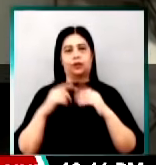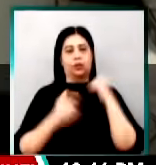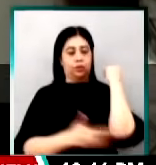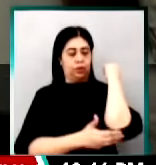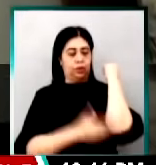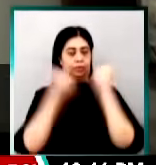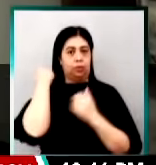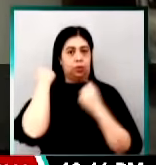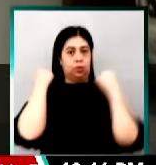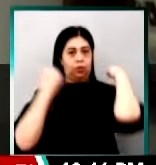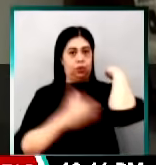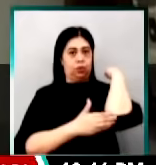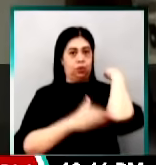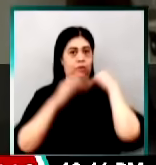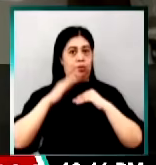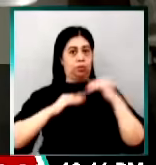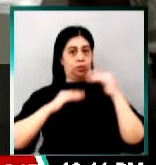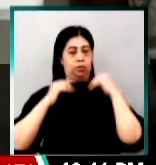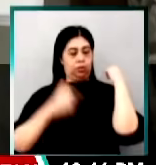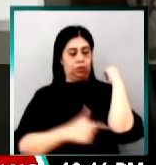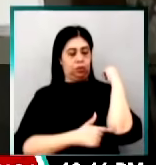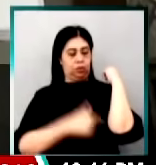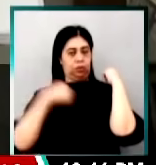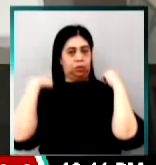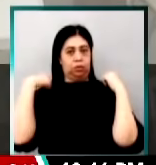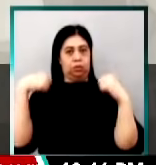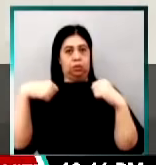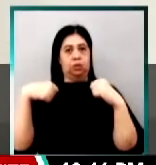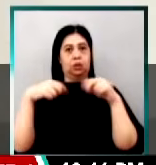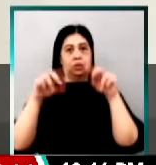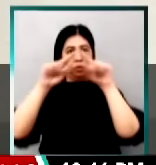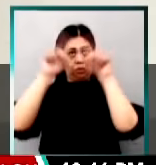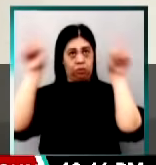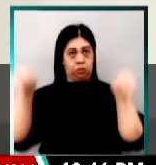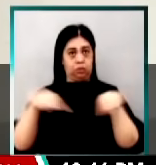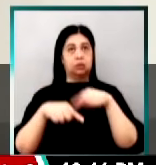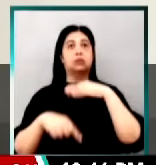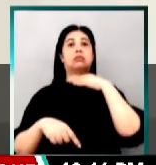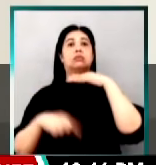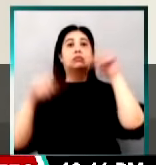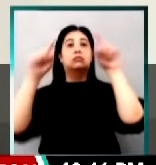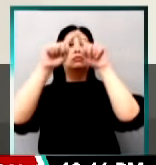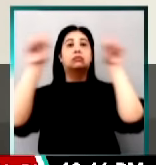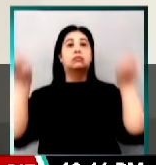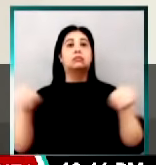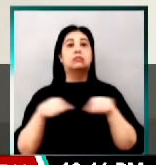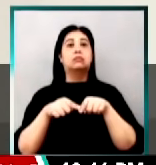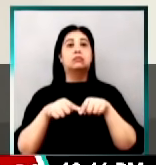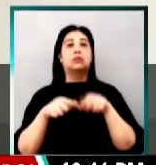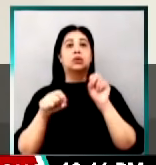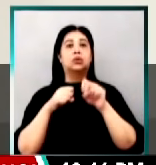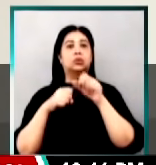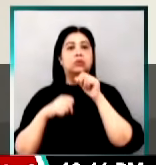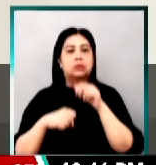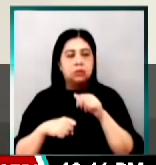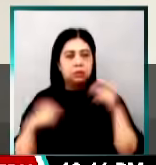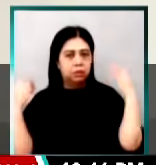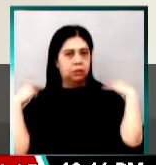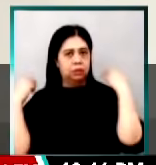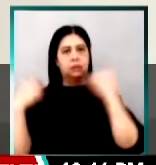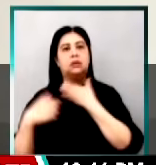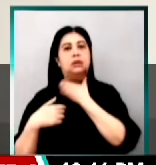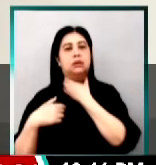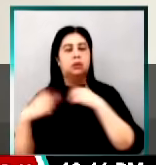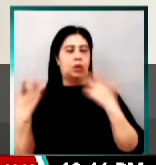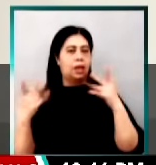lang the height of your elbows, yung monitor mo, eye level siya. So walang strain sa likod ng neck, and then walang